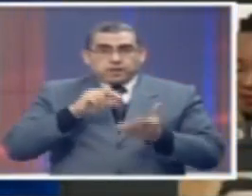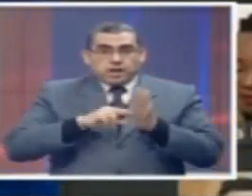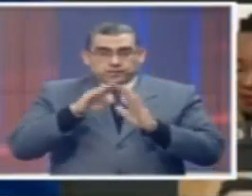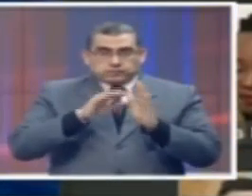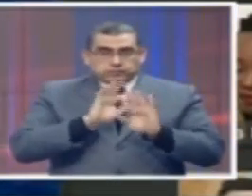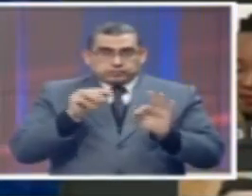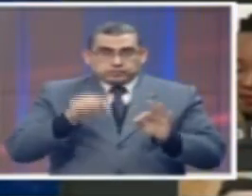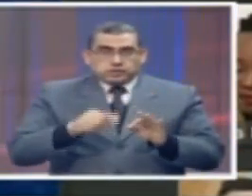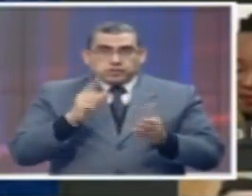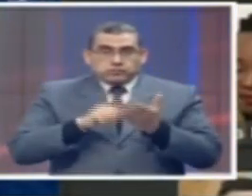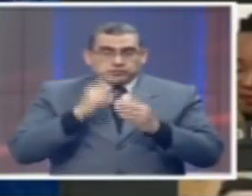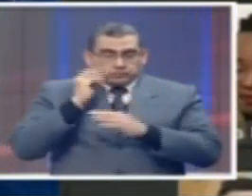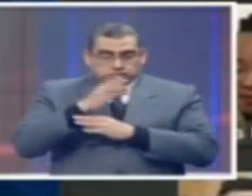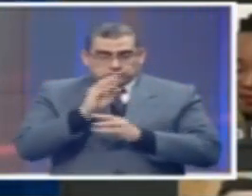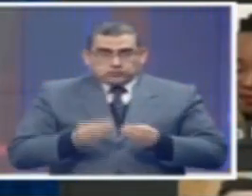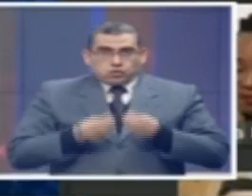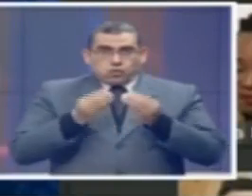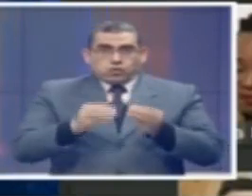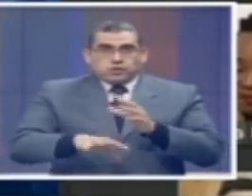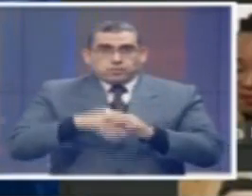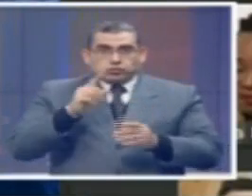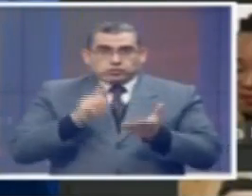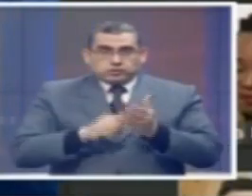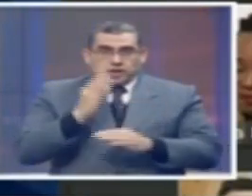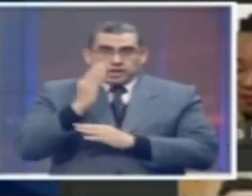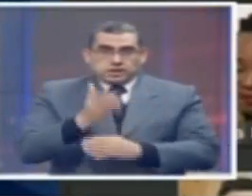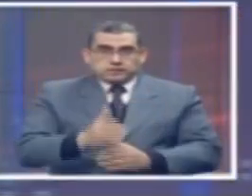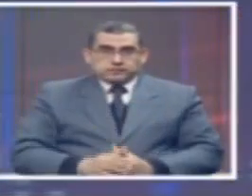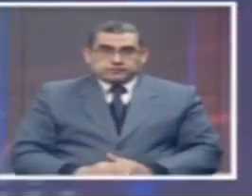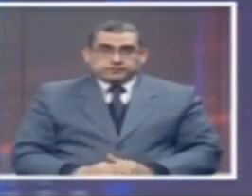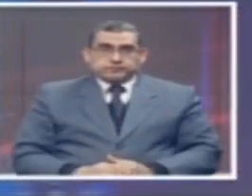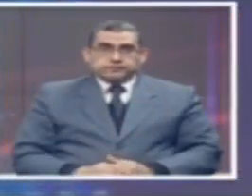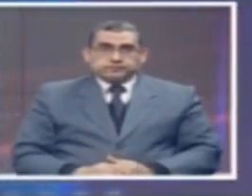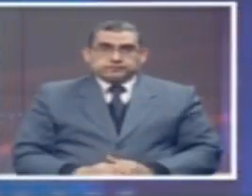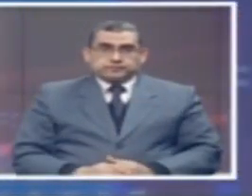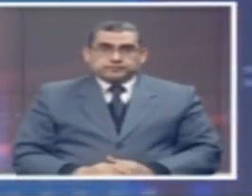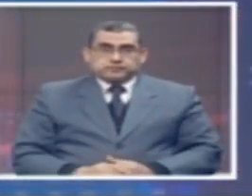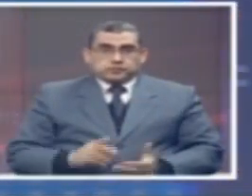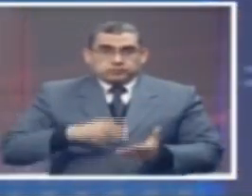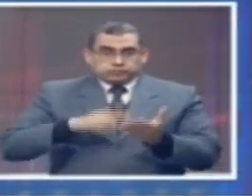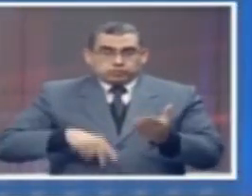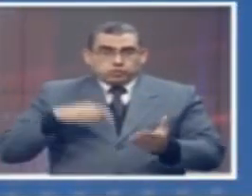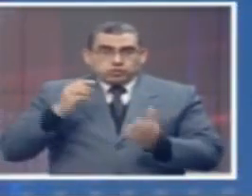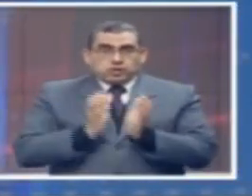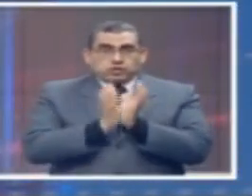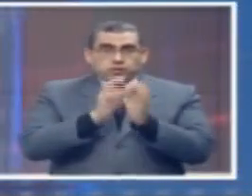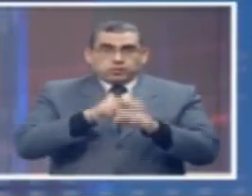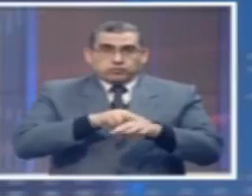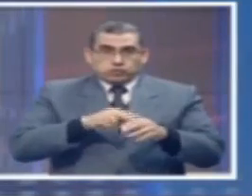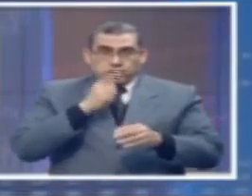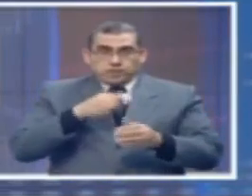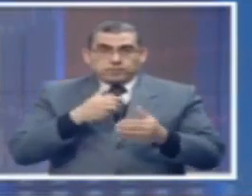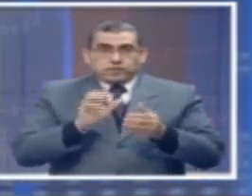اللازمة لوضع الخطط الفعالة للمشروعات الريادية. وقعت وزارة التضامن